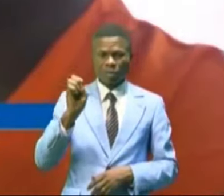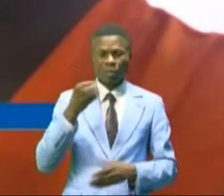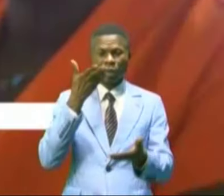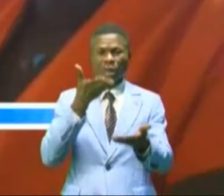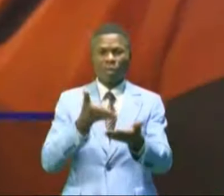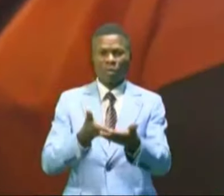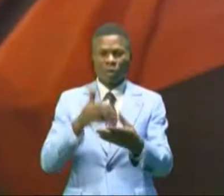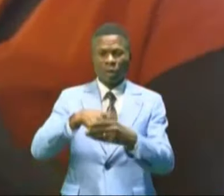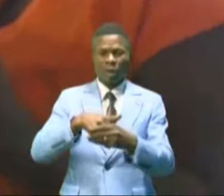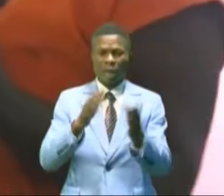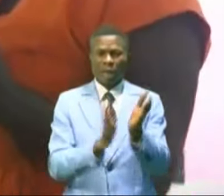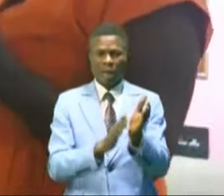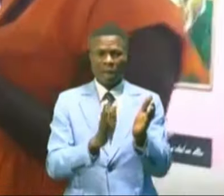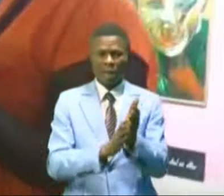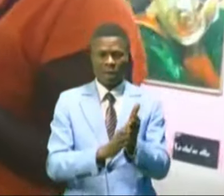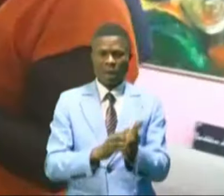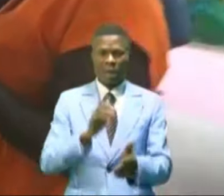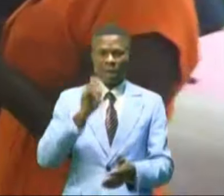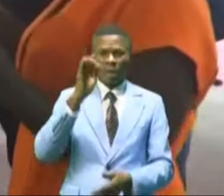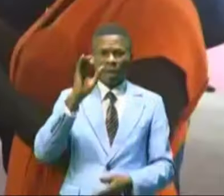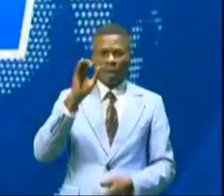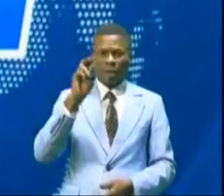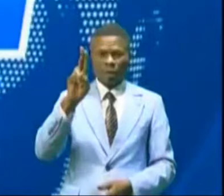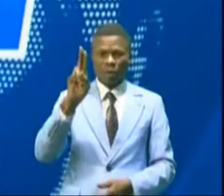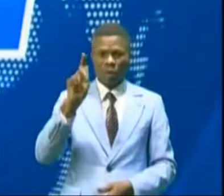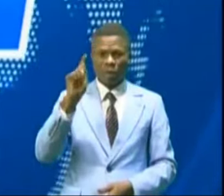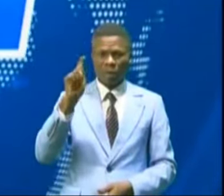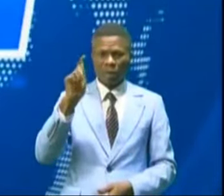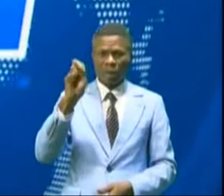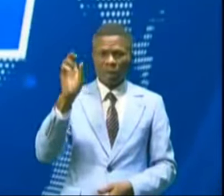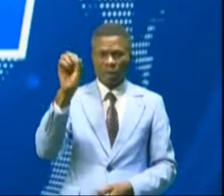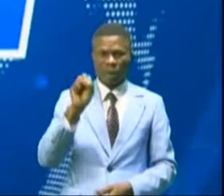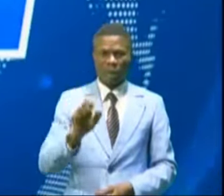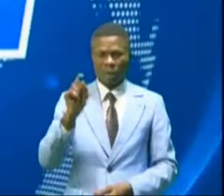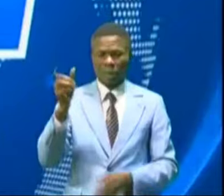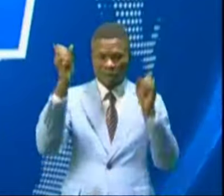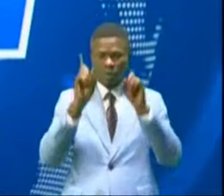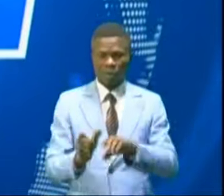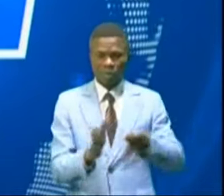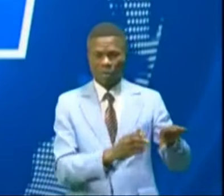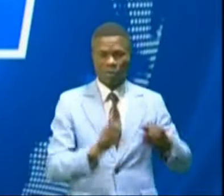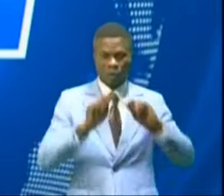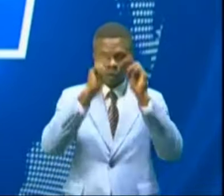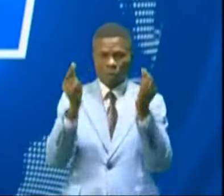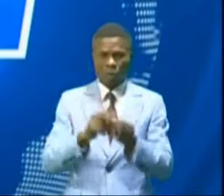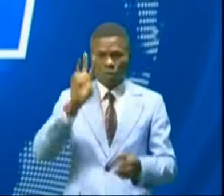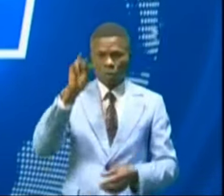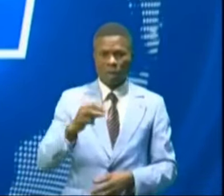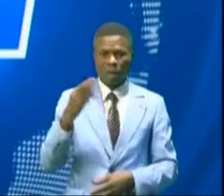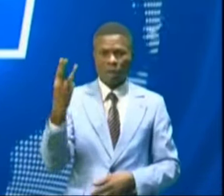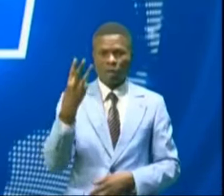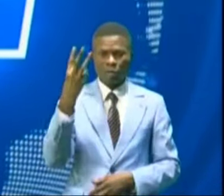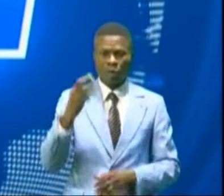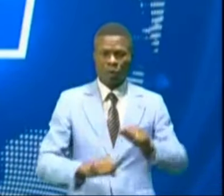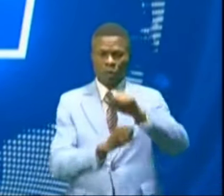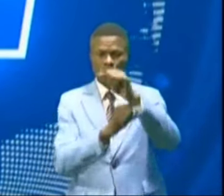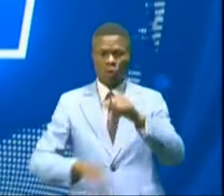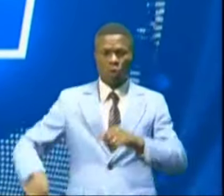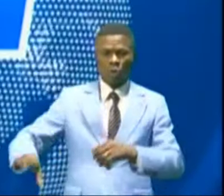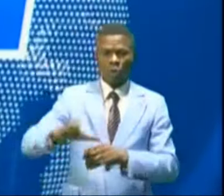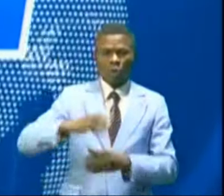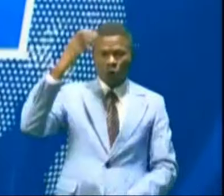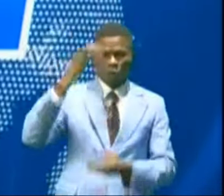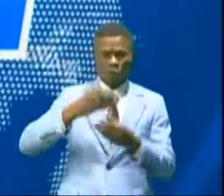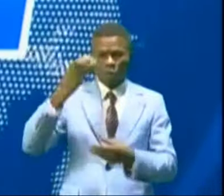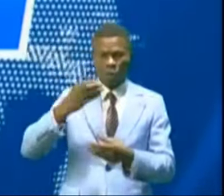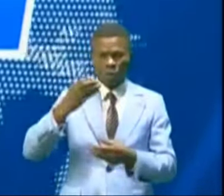la concession ex-Itex Africa. Le mouvement terroriste M23 soutenu par le Rwanda